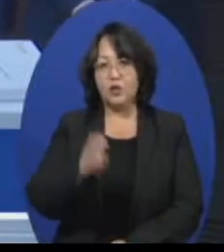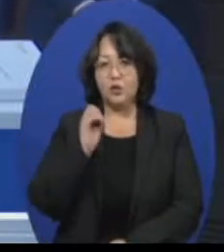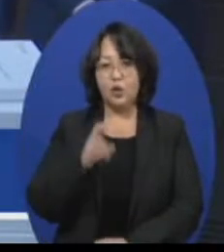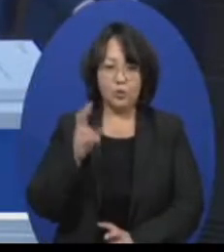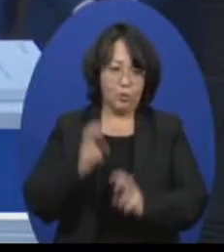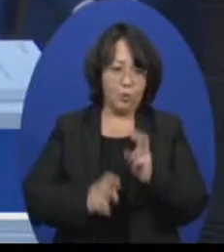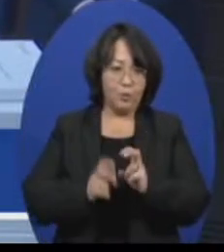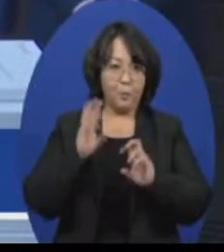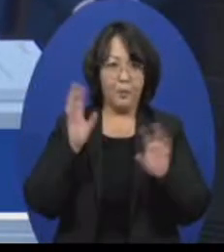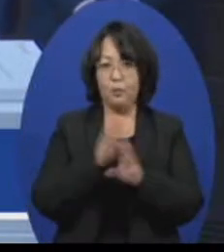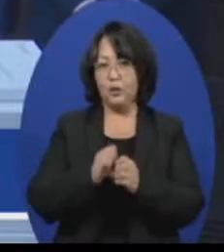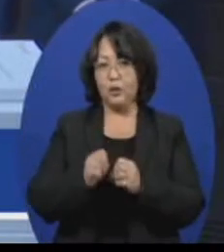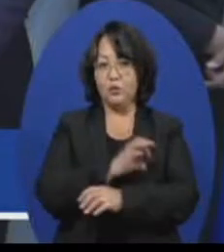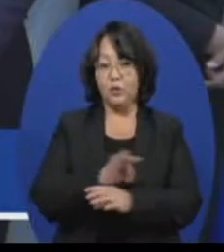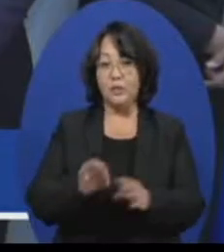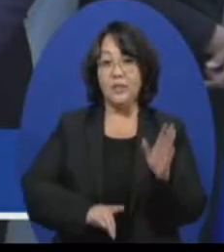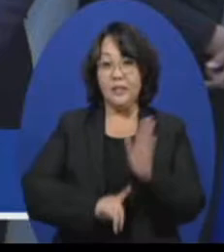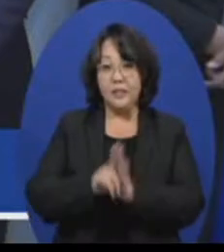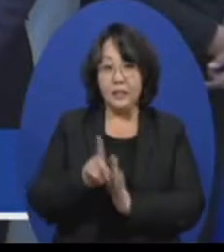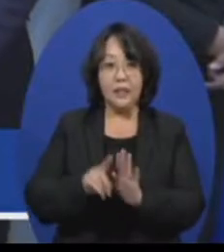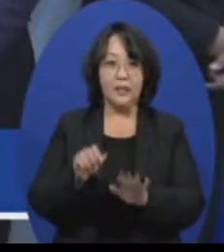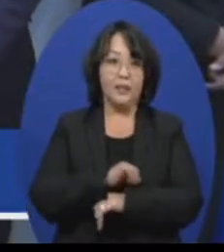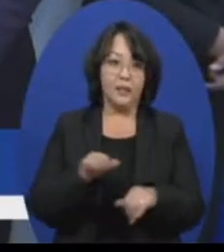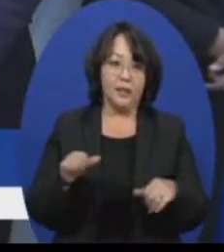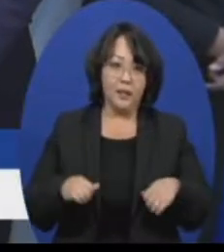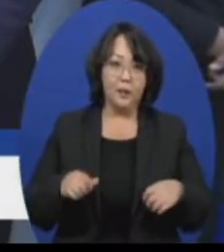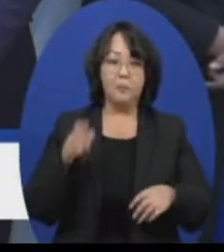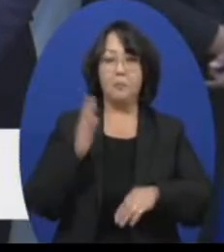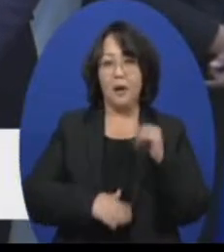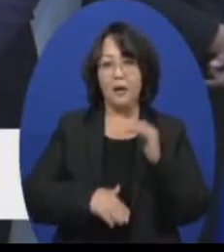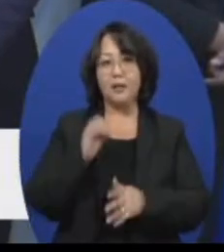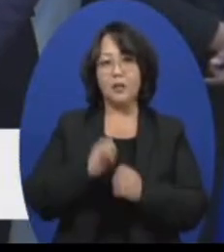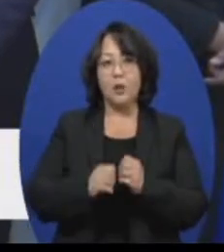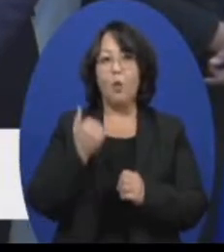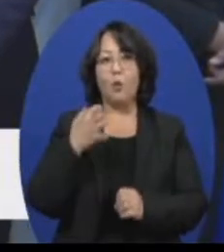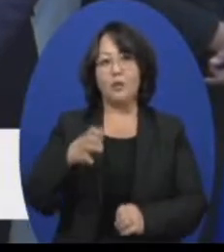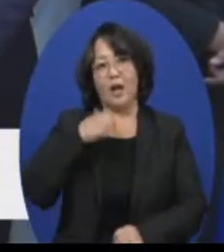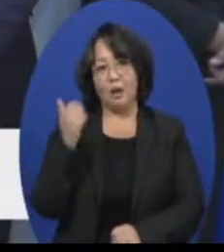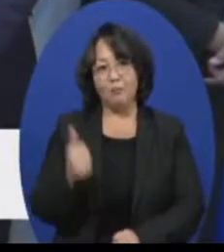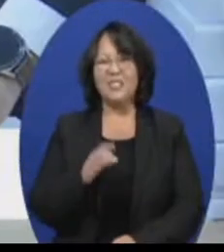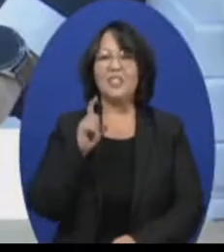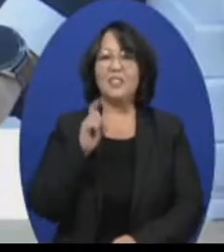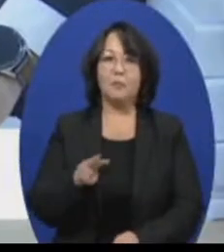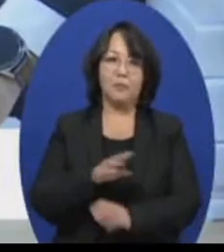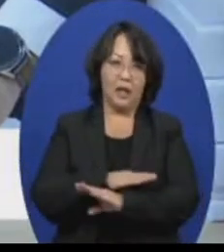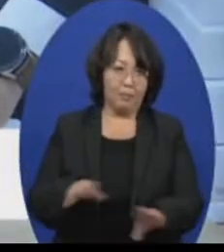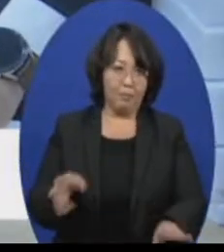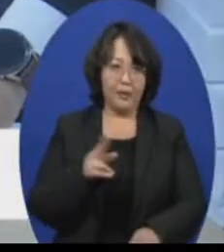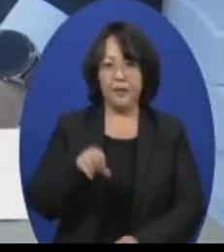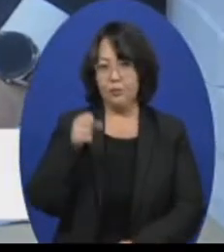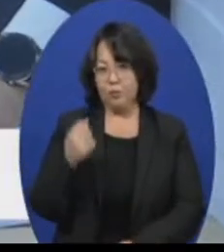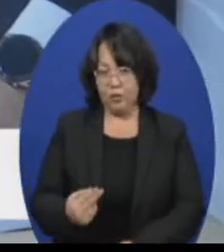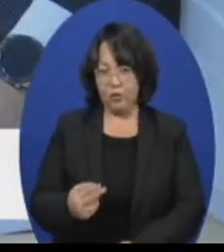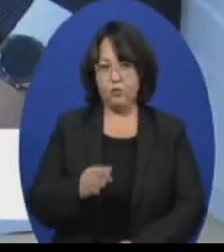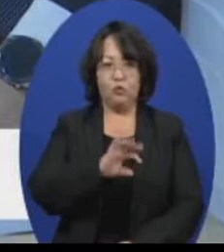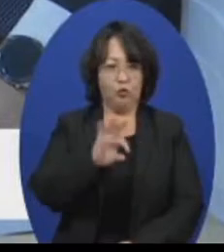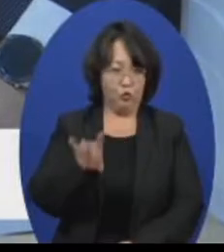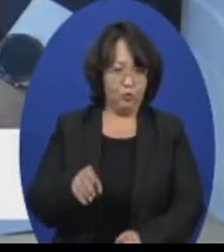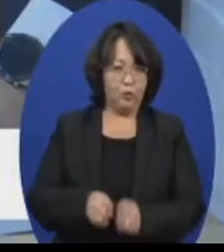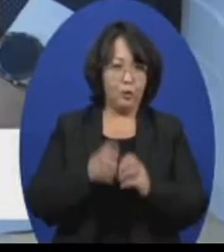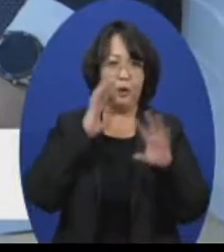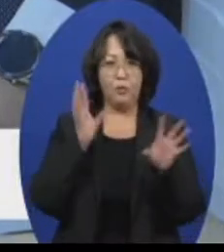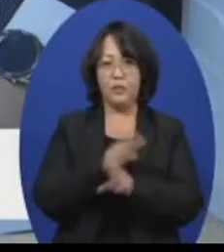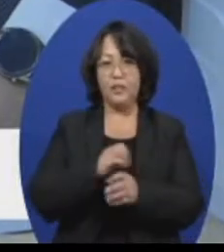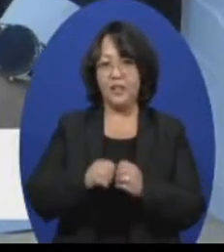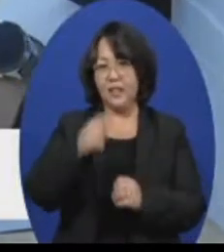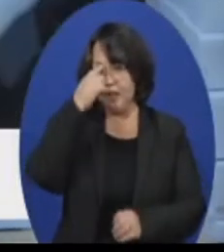Газрын тос боловсрол хөлдөр байгуулах төслийн эхний шатанд буюу иргэний барилга байгууламж, ус хангамжийн систем, талбайн дэдвц зэрэг багтнаа. Эдгээр бүтээн